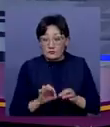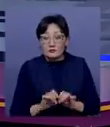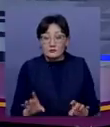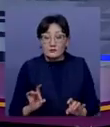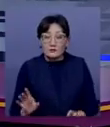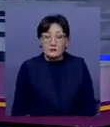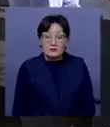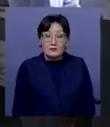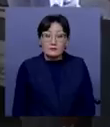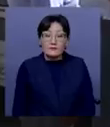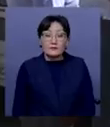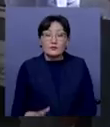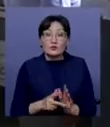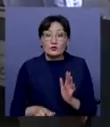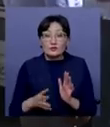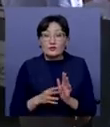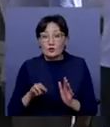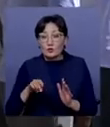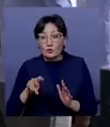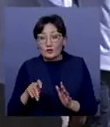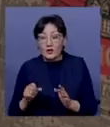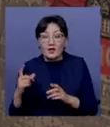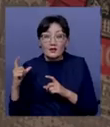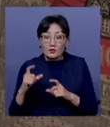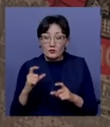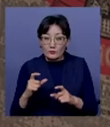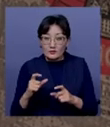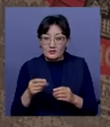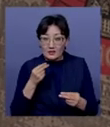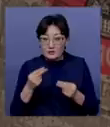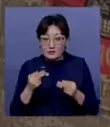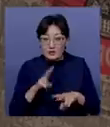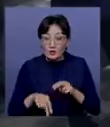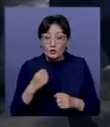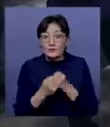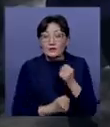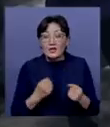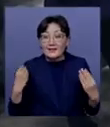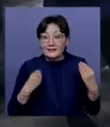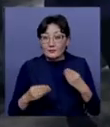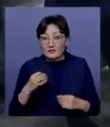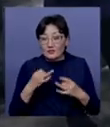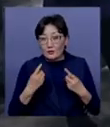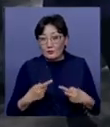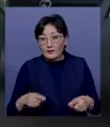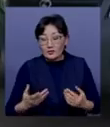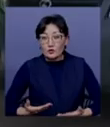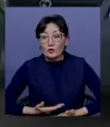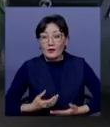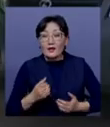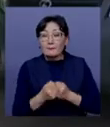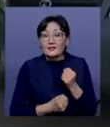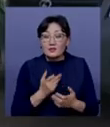тарқатсын. 98 тонна жүк тиелген көліктерде азық-түлік, құрылыс материалдары, киім-кешек және басқа тұрмыстық заттар